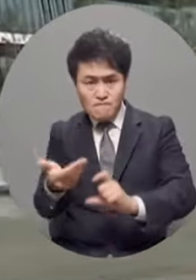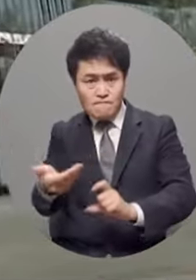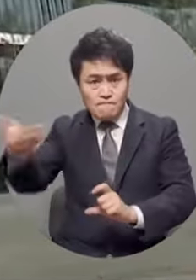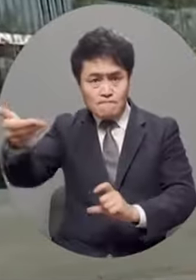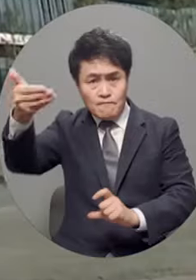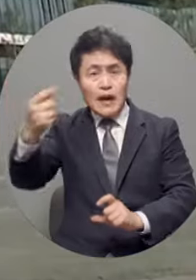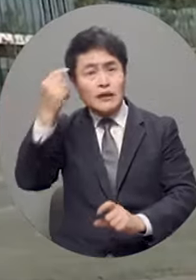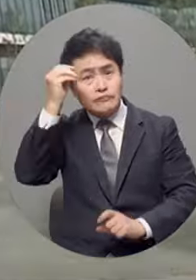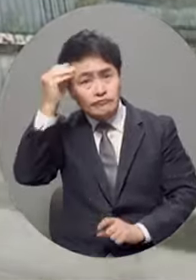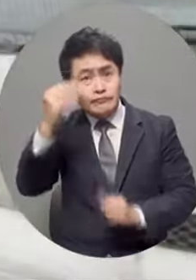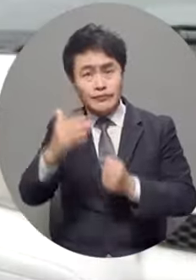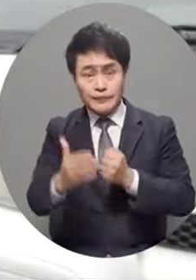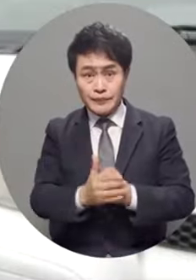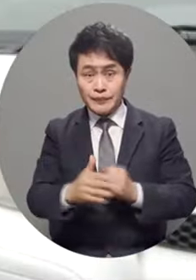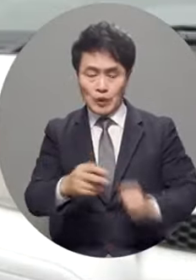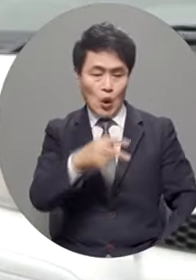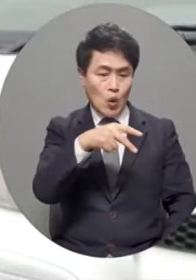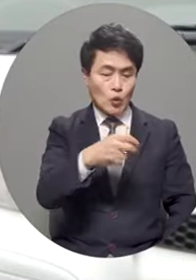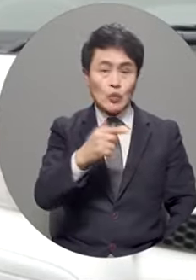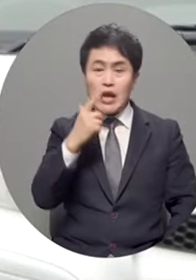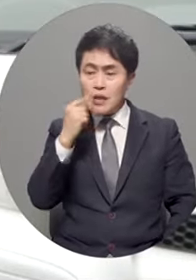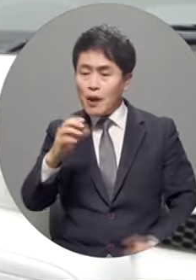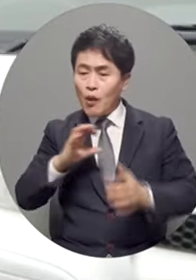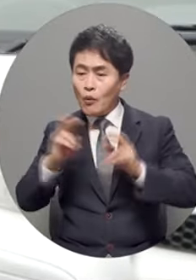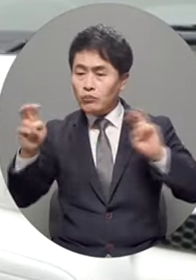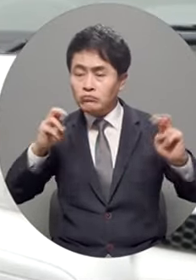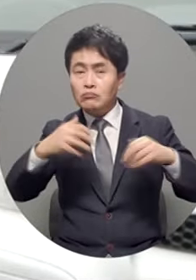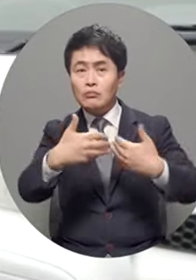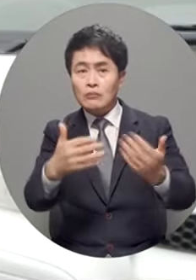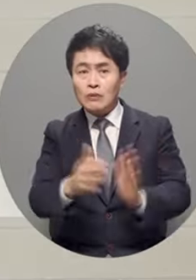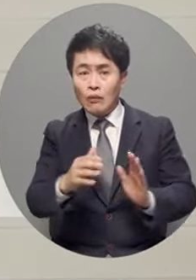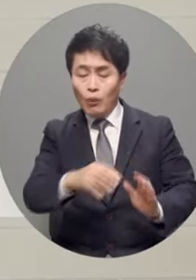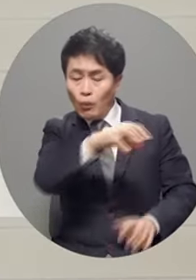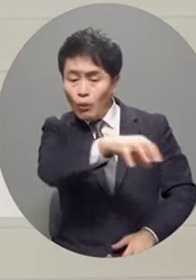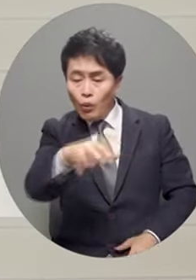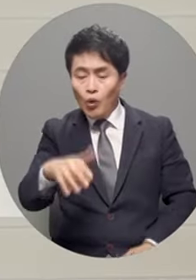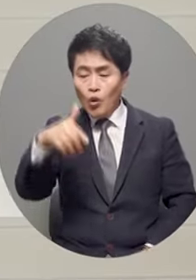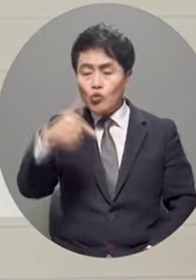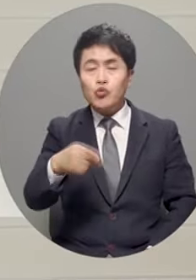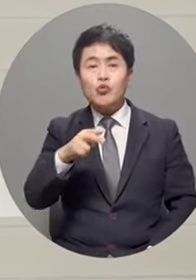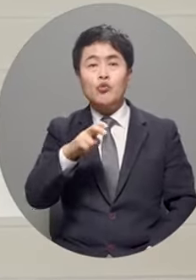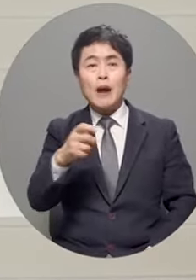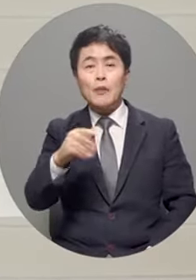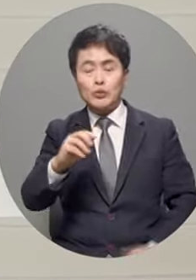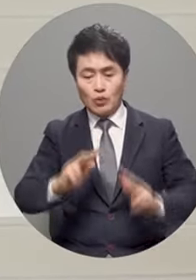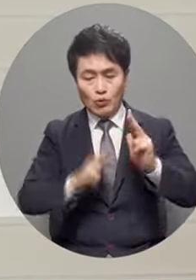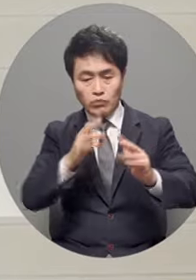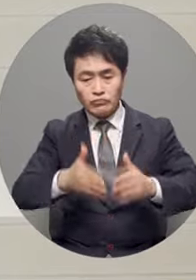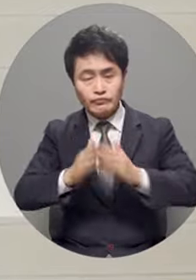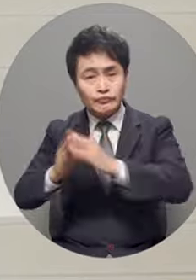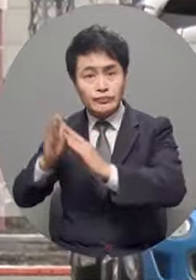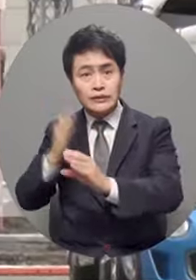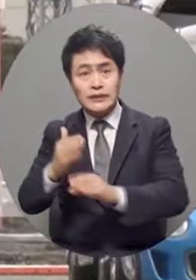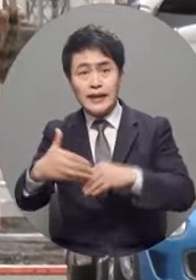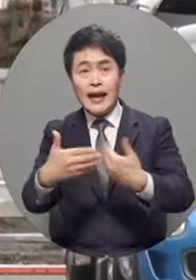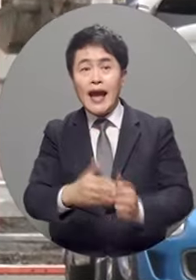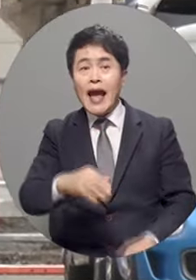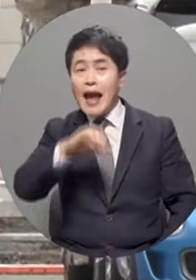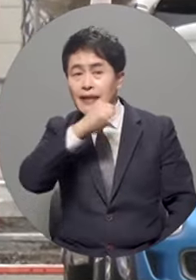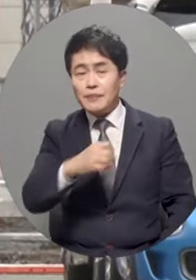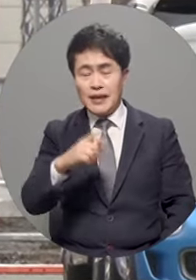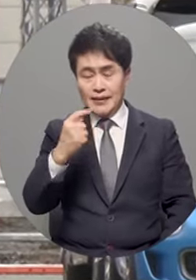있습니다. 소니 등 일본 관련 기업들도 속속 구마모토에 공장을 짓고 있는데 대만 TSMC는